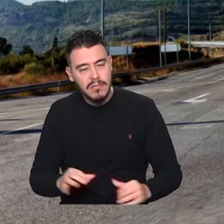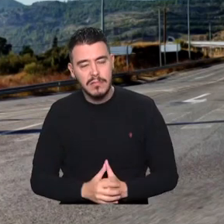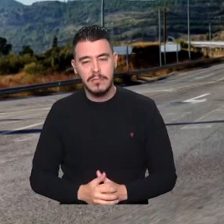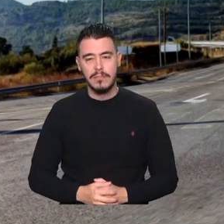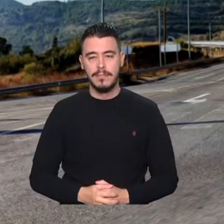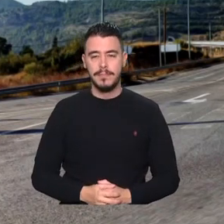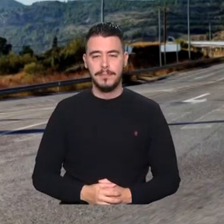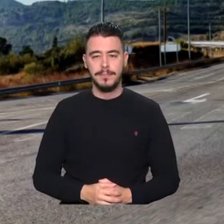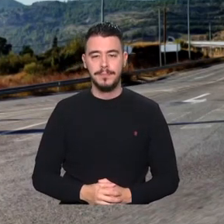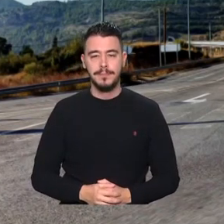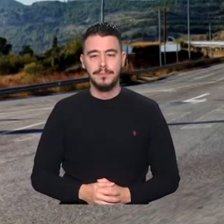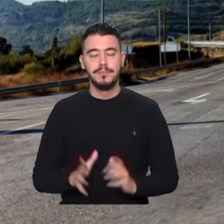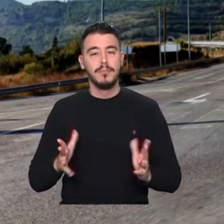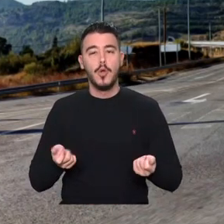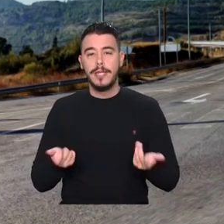50χρονος.